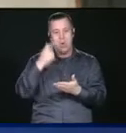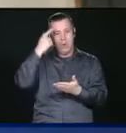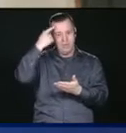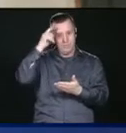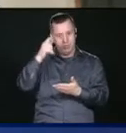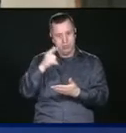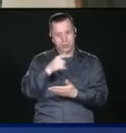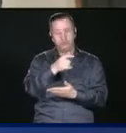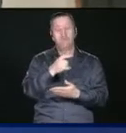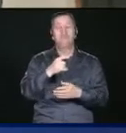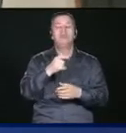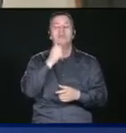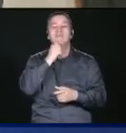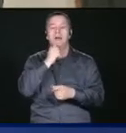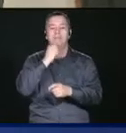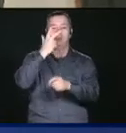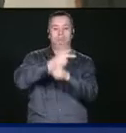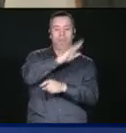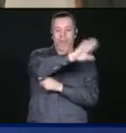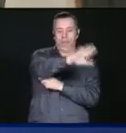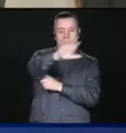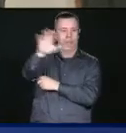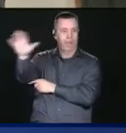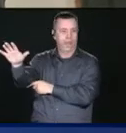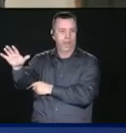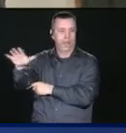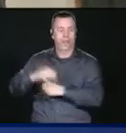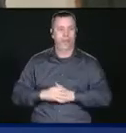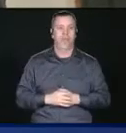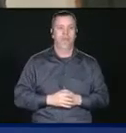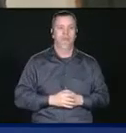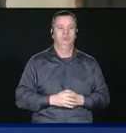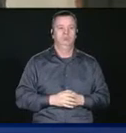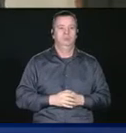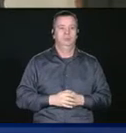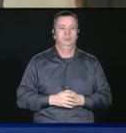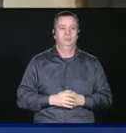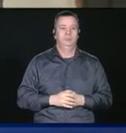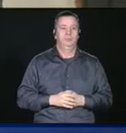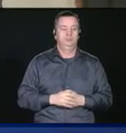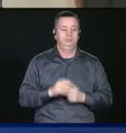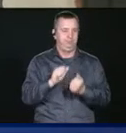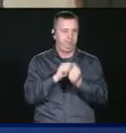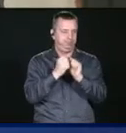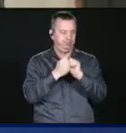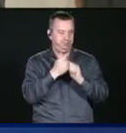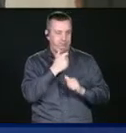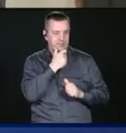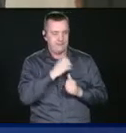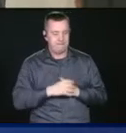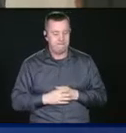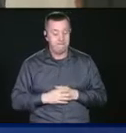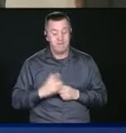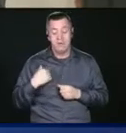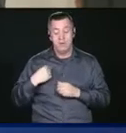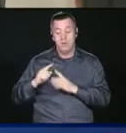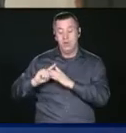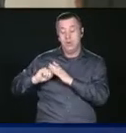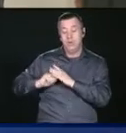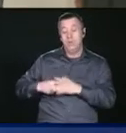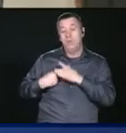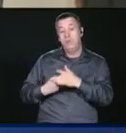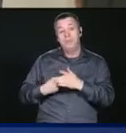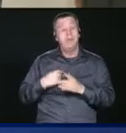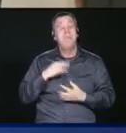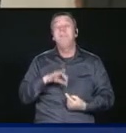les femmes en entrepreneuriat. From the outset, depuis le début, notre priorité a